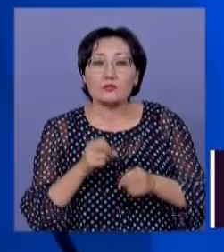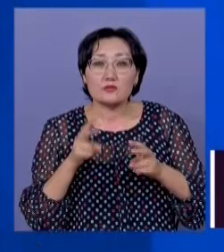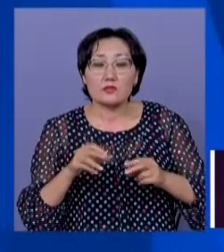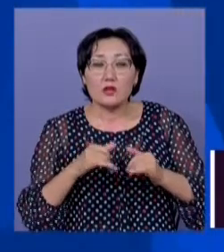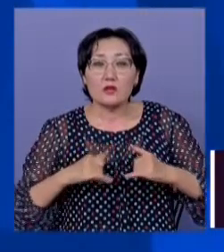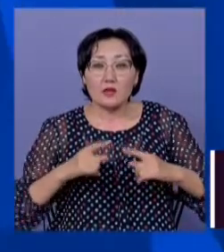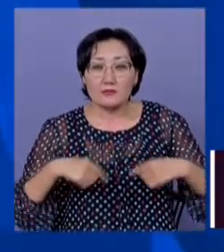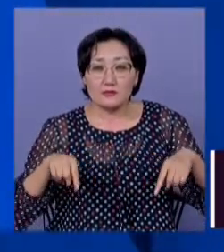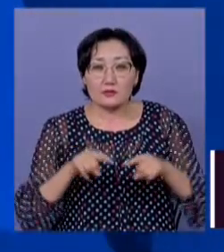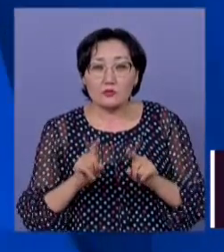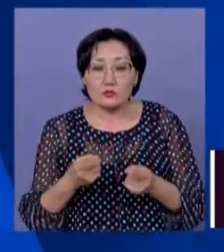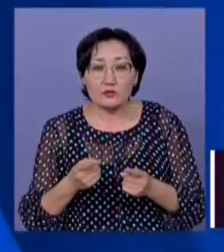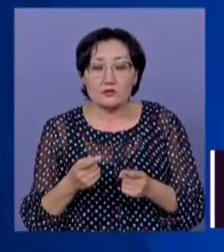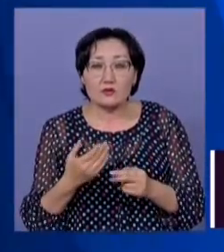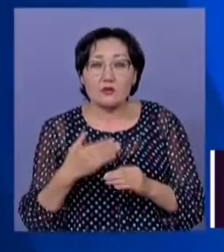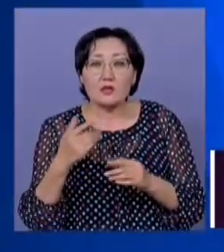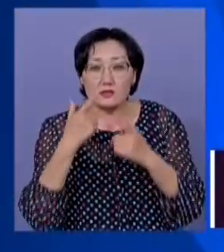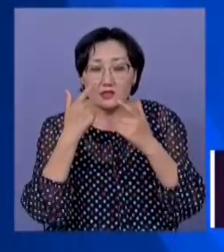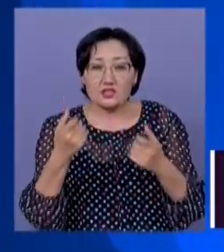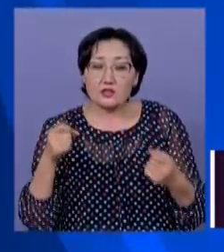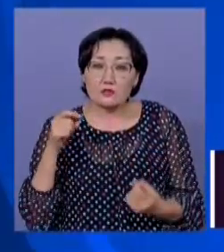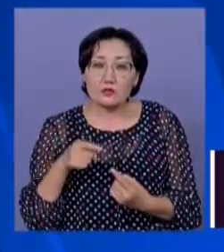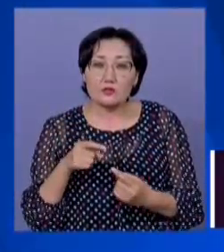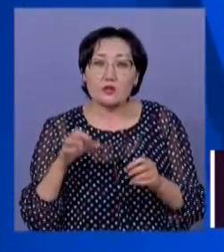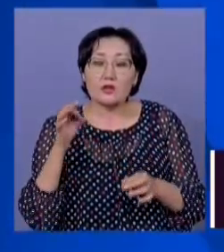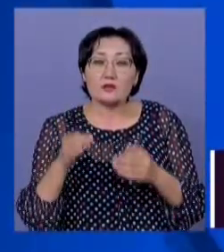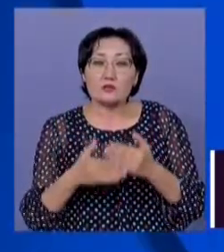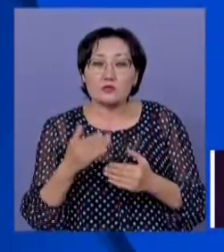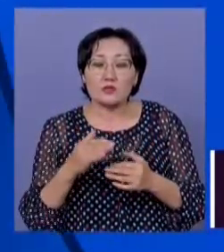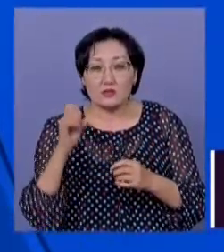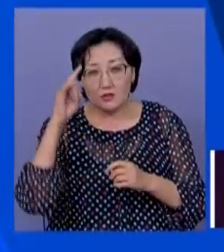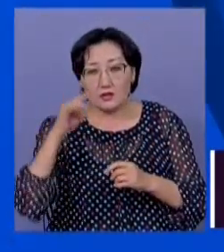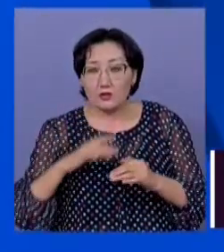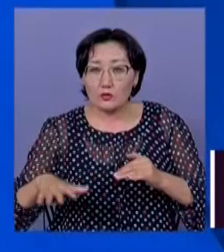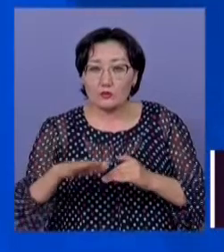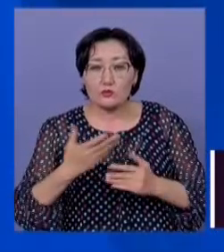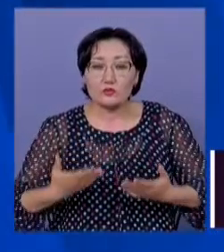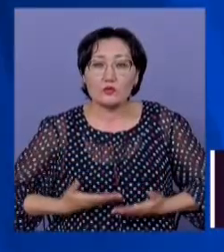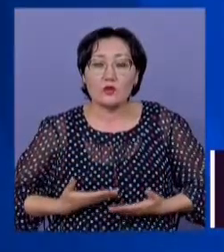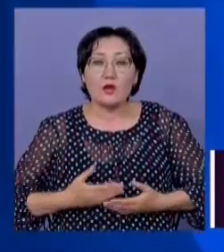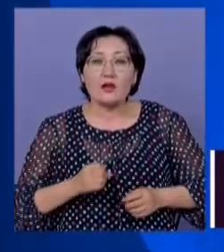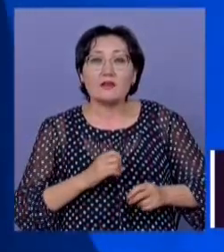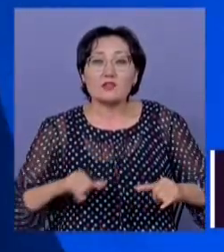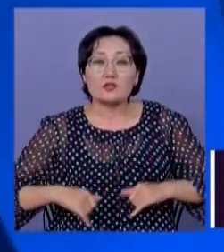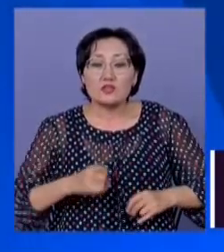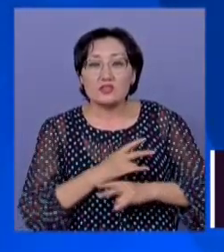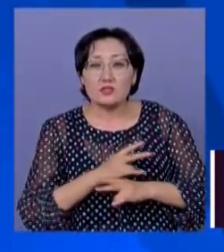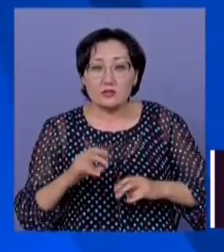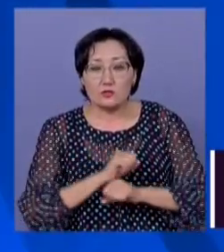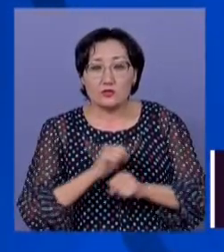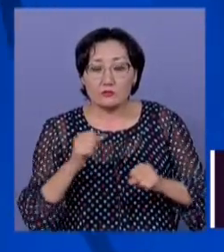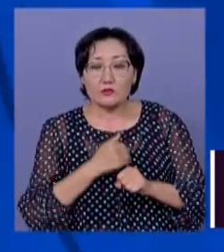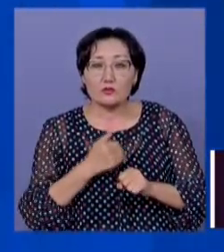назарына іліккен еді. Комитеттің таратқан мәліметіне сәйкес сотталған халық көп шоғырланған орындарда теракт жасамақшы болған.